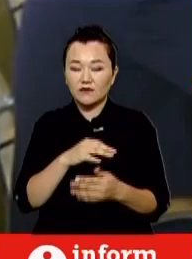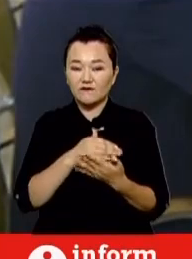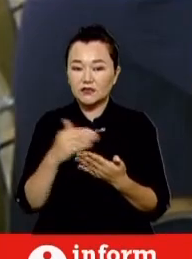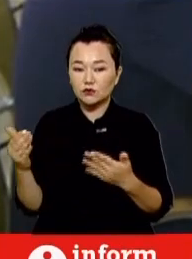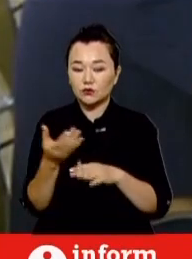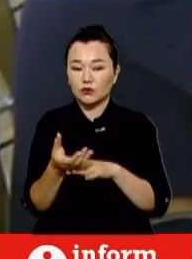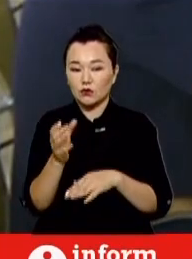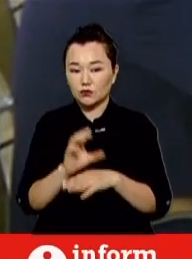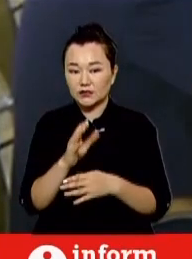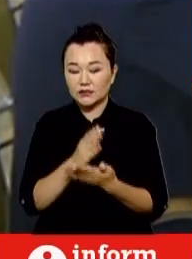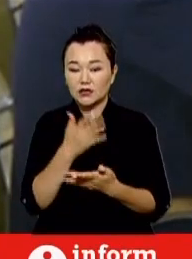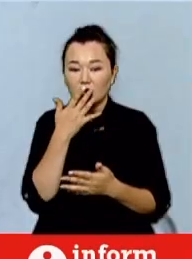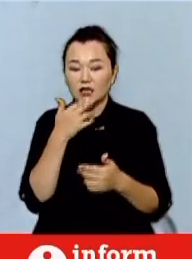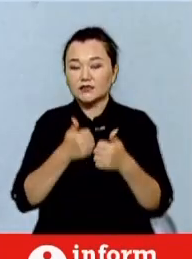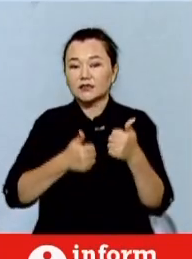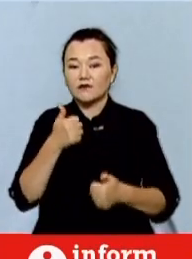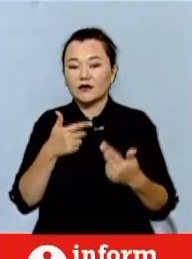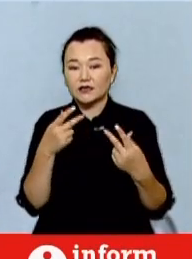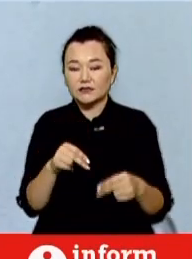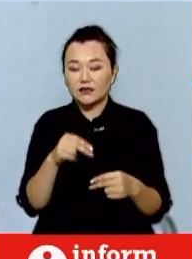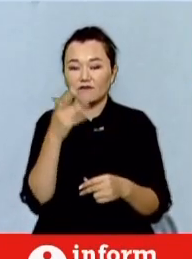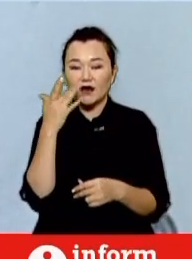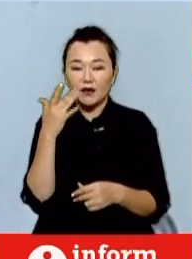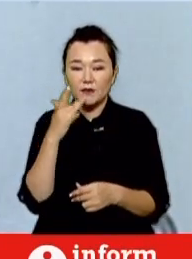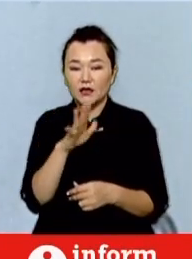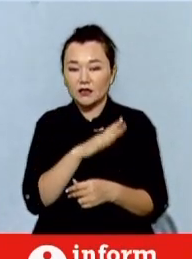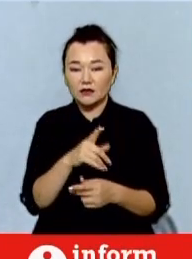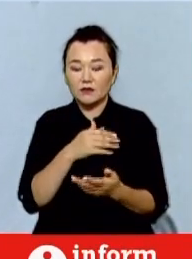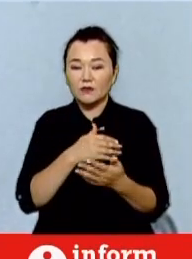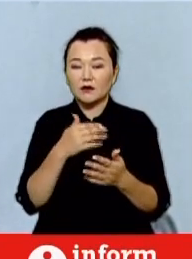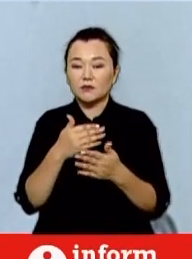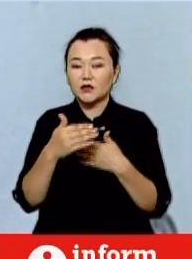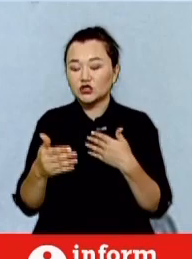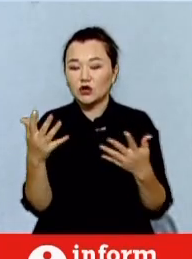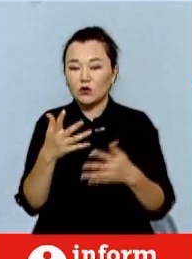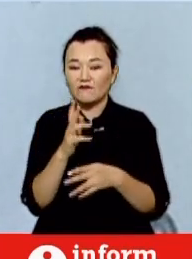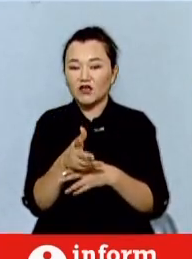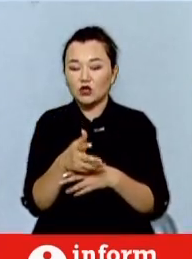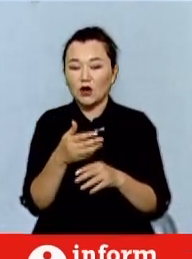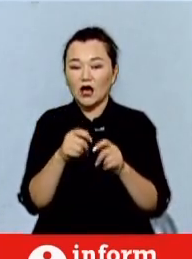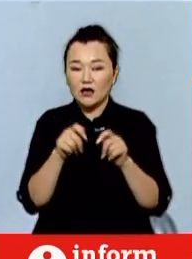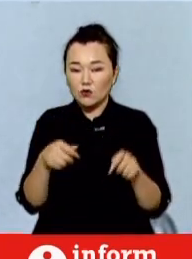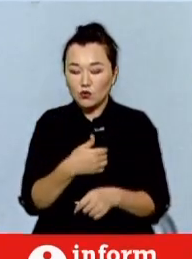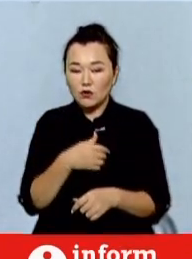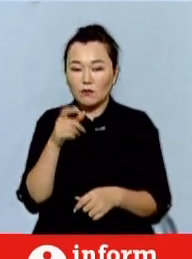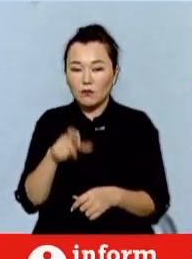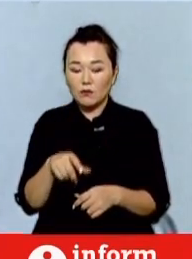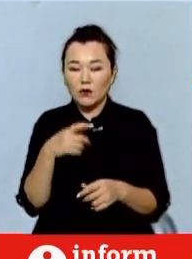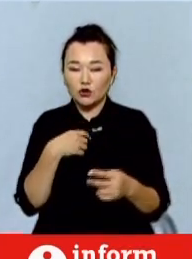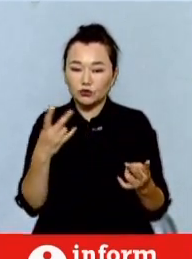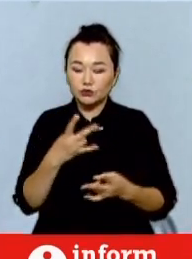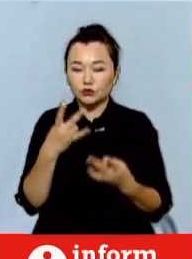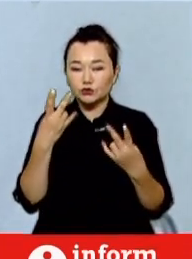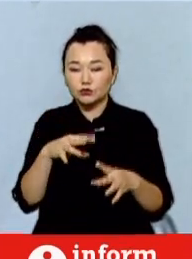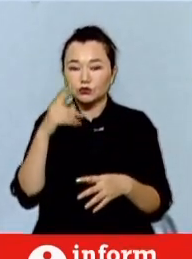То есть если за границей сравнить, там в Европе, в Америке, там прежде чем открыть какое-то видео, пользователь подумает, оно ему надо или